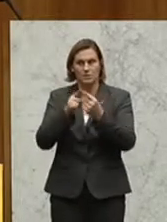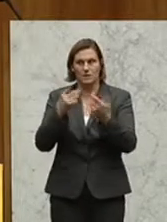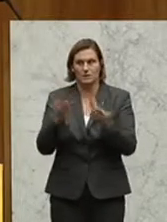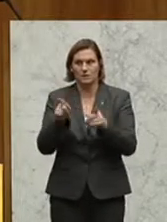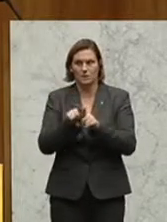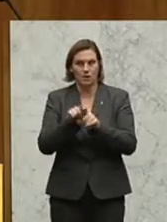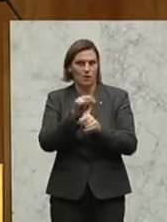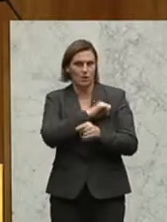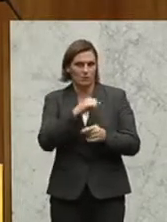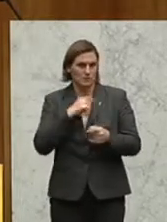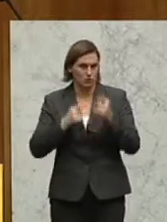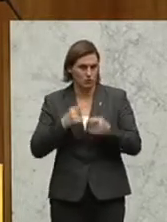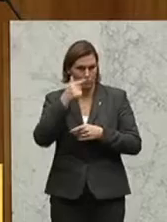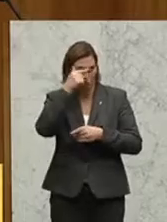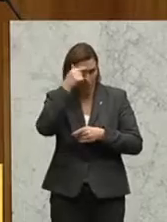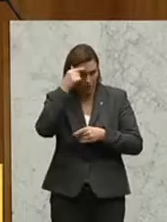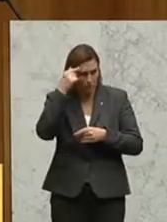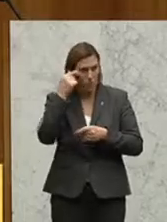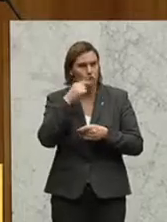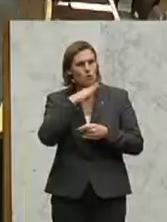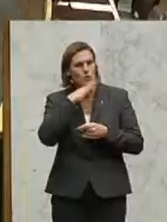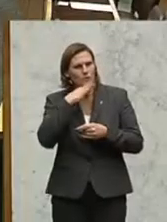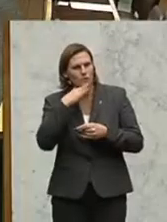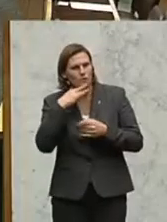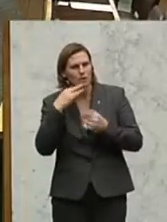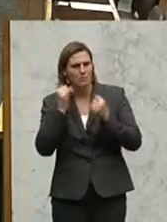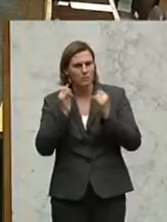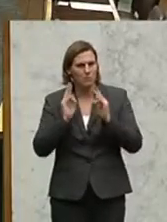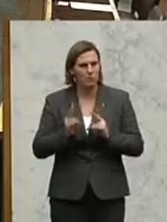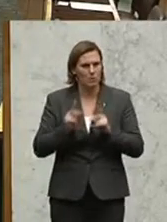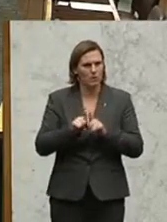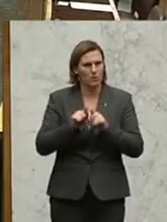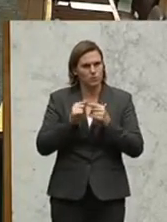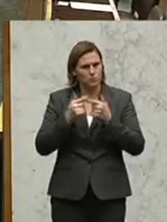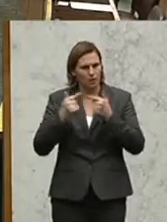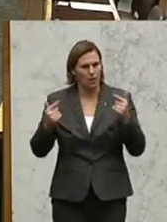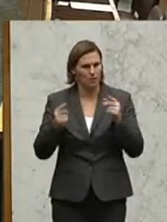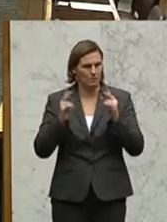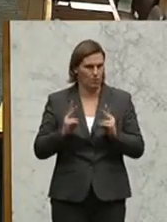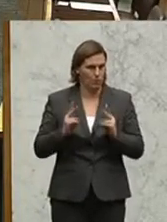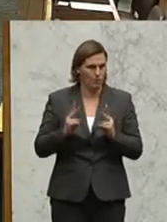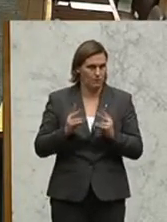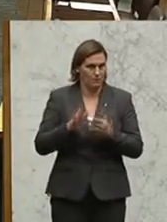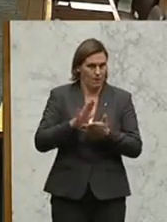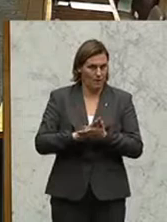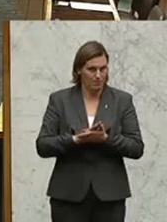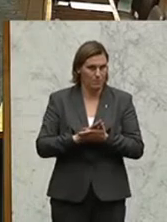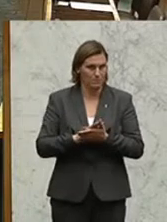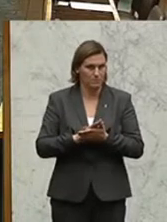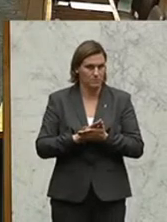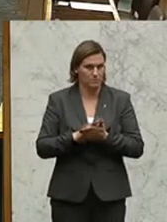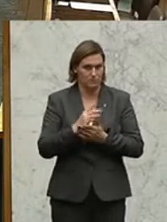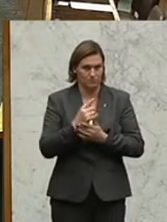die Selbstbestimmung der Menschen so weit wie möglich und auch so lange wie möglich zu erhalten, ohne dass